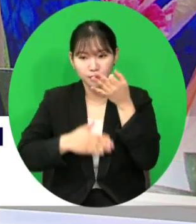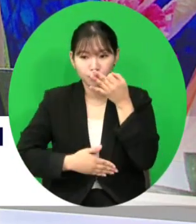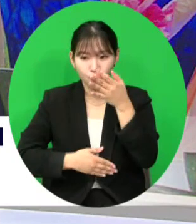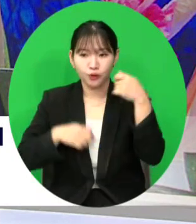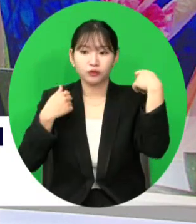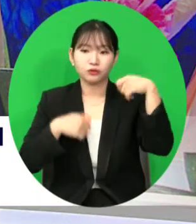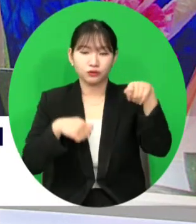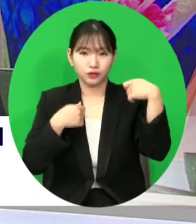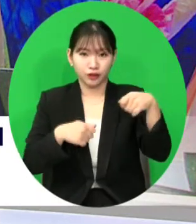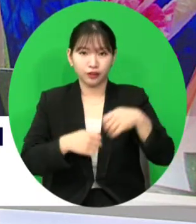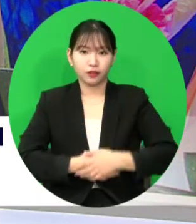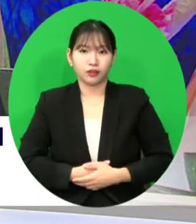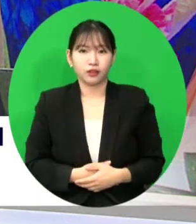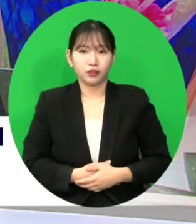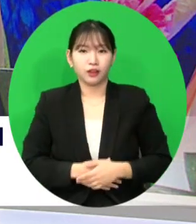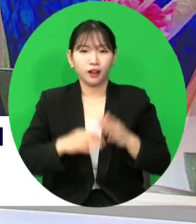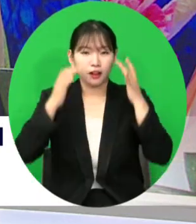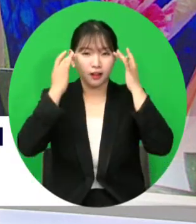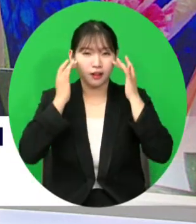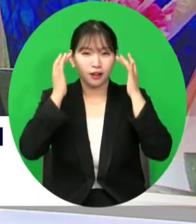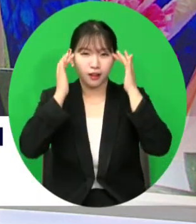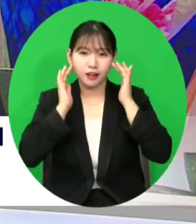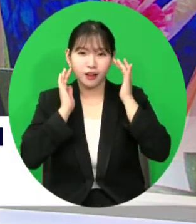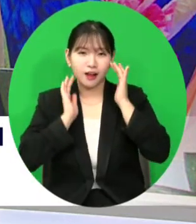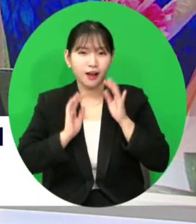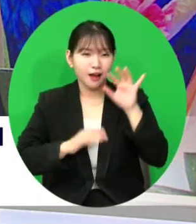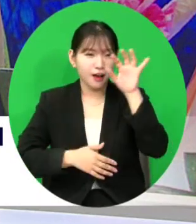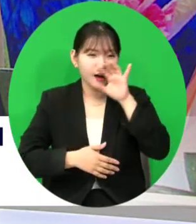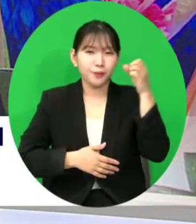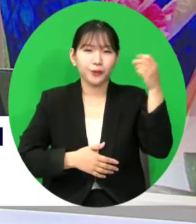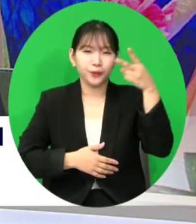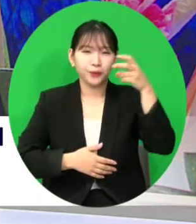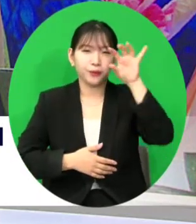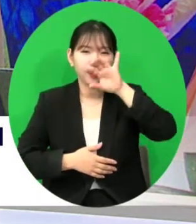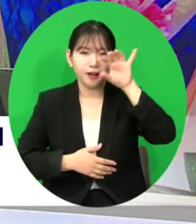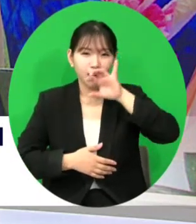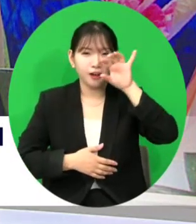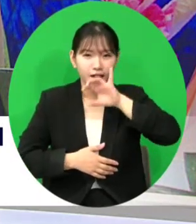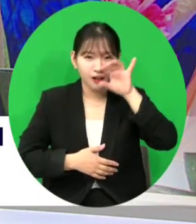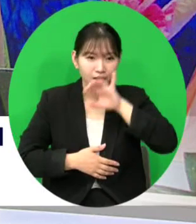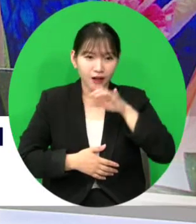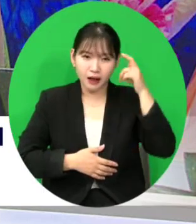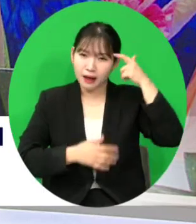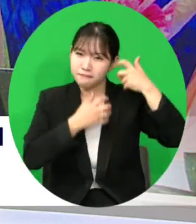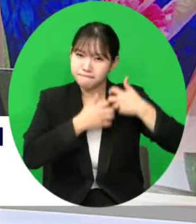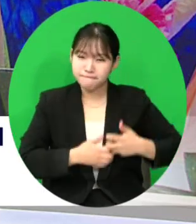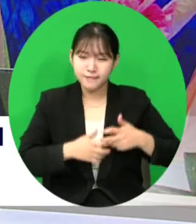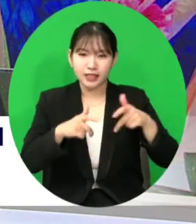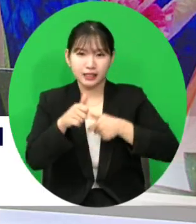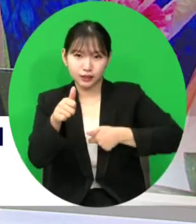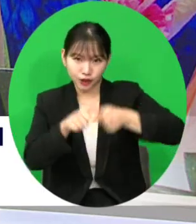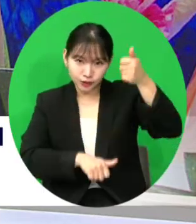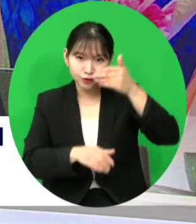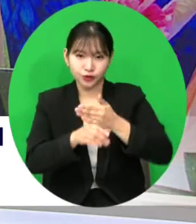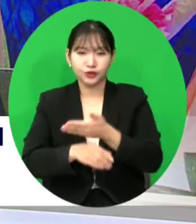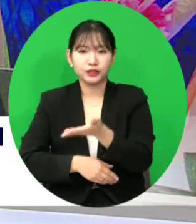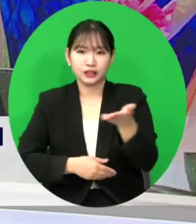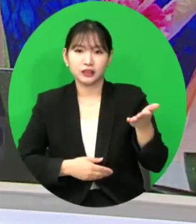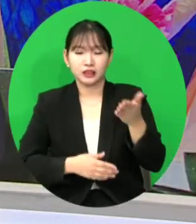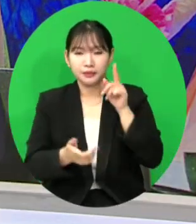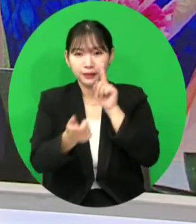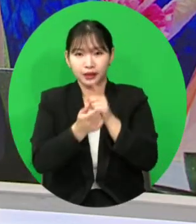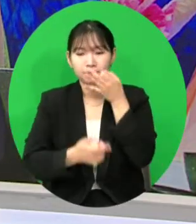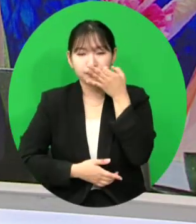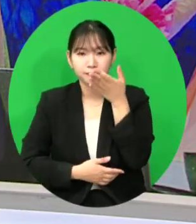주제 공연인데요. 굵은 땀방울을 흘리며 연습에 또 연습을 하며 편견과 장애를 극복하고 있는 이들을